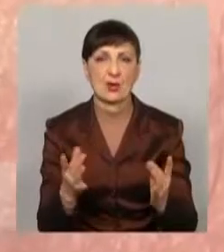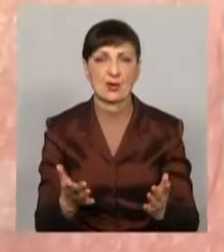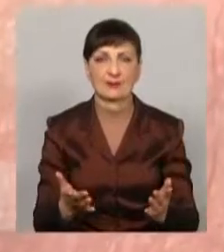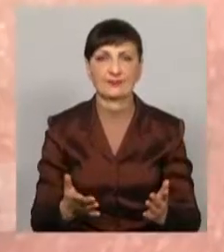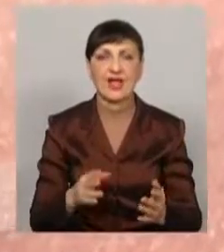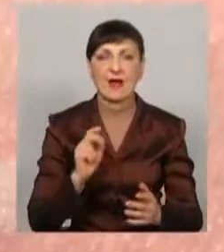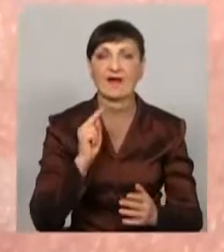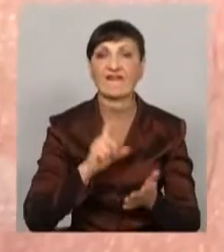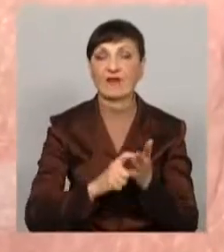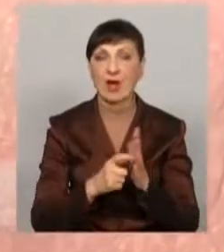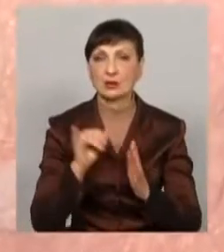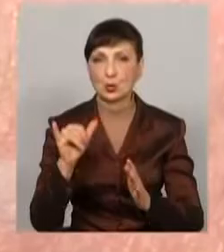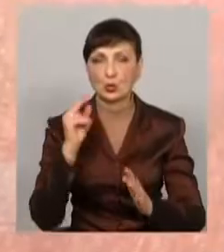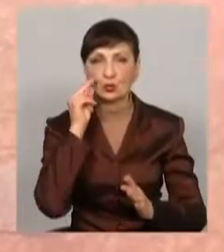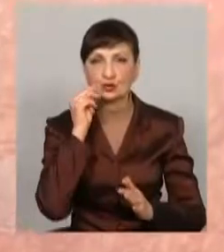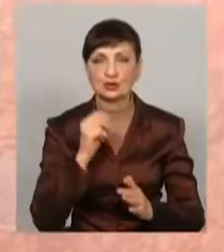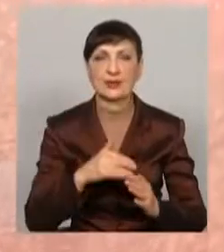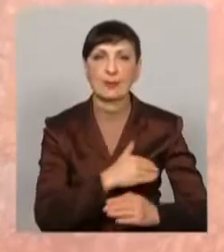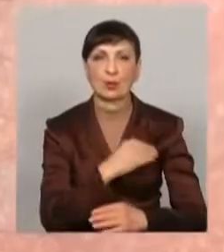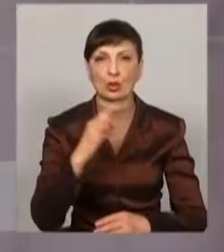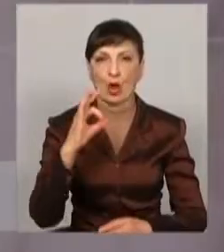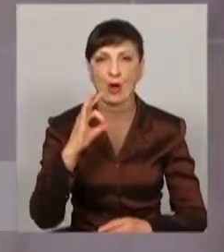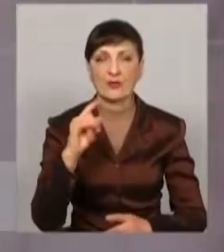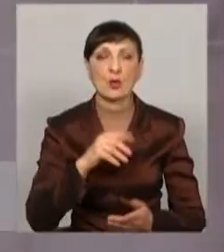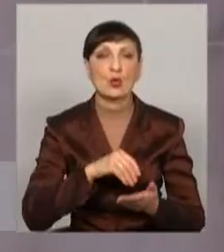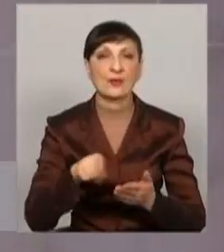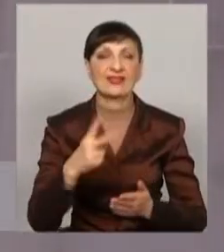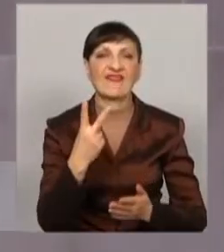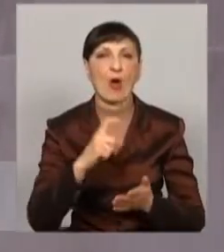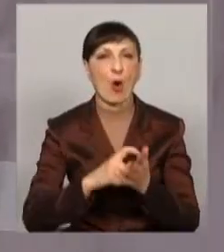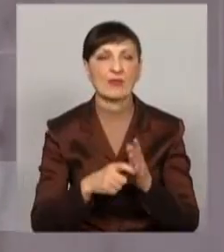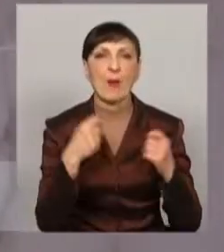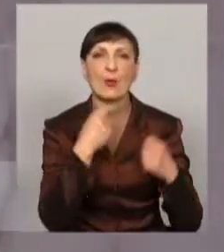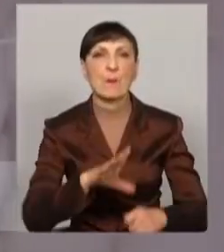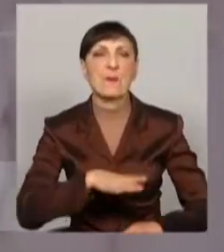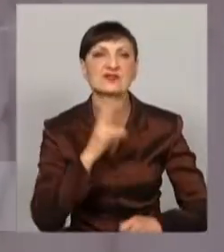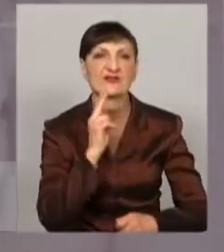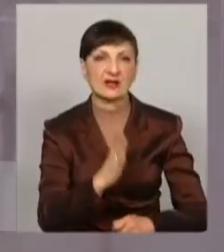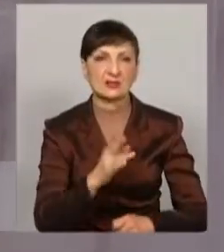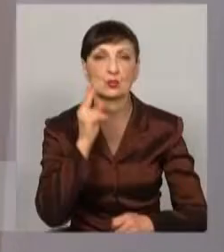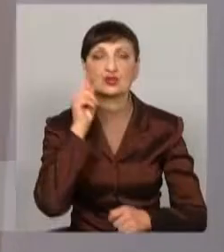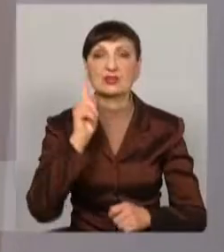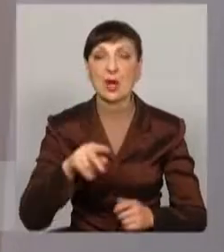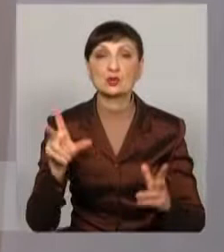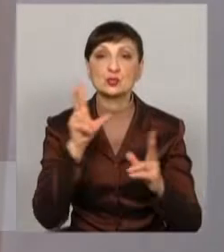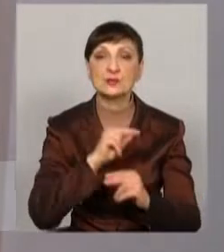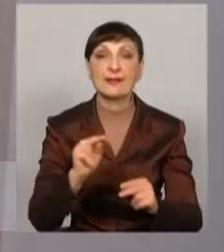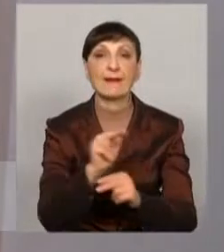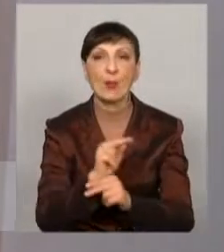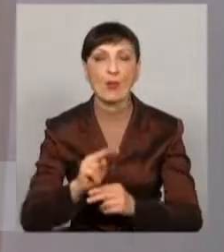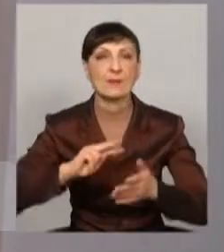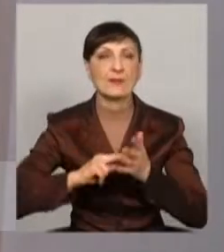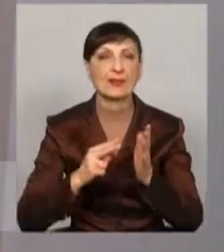В квартире Валерия Лысенко нулевая температура. Чтобы купить эту двушку, он продал свою прежнюю. Мужчина даже успел сделать ремонт и